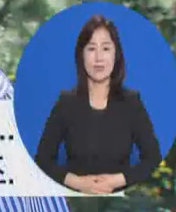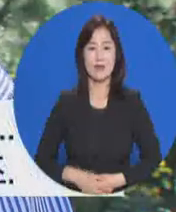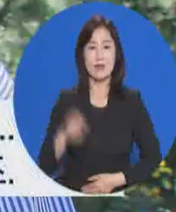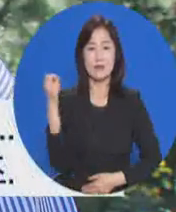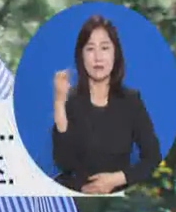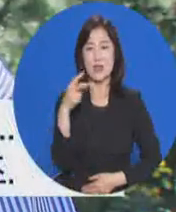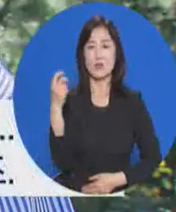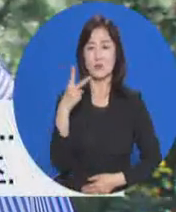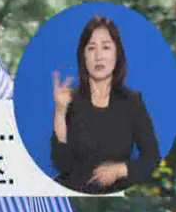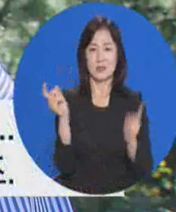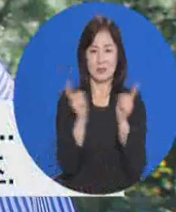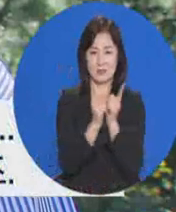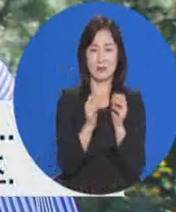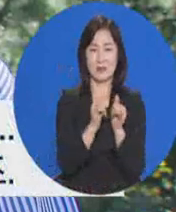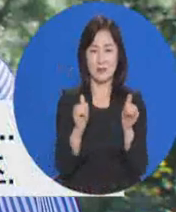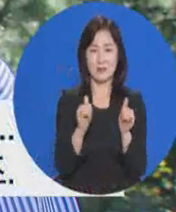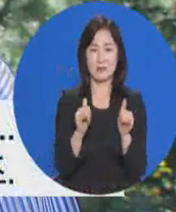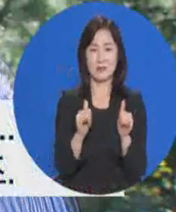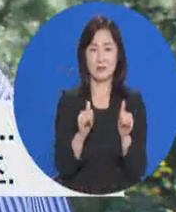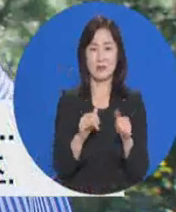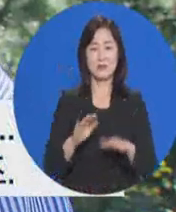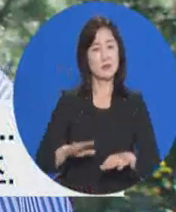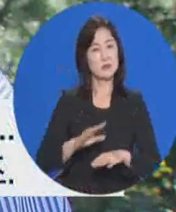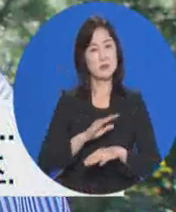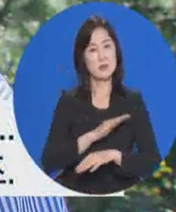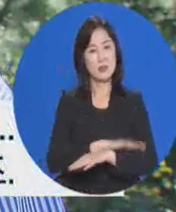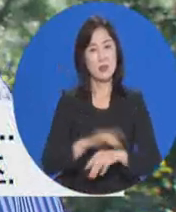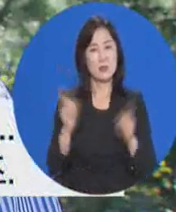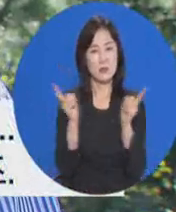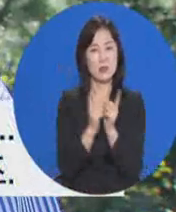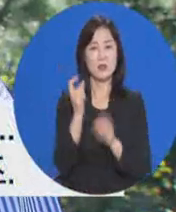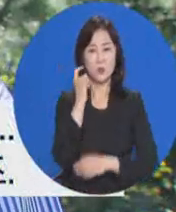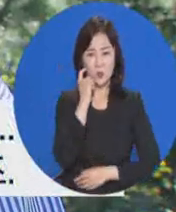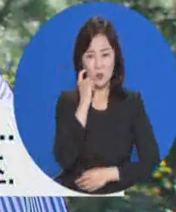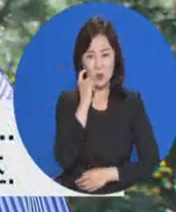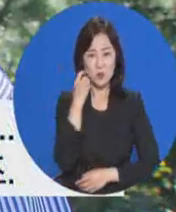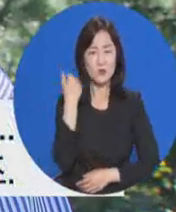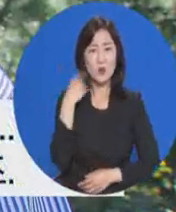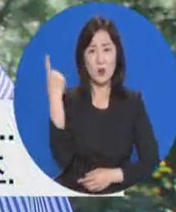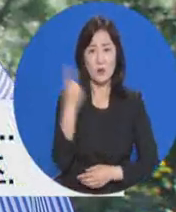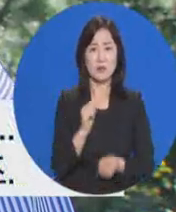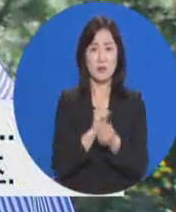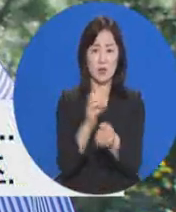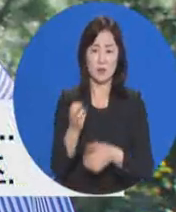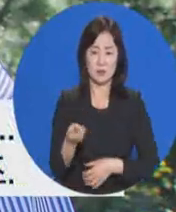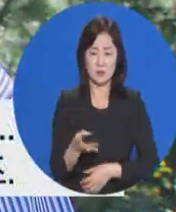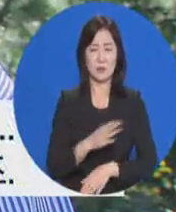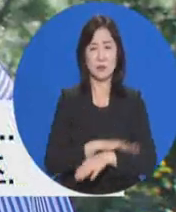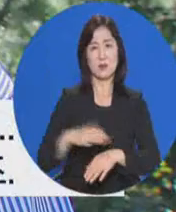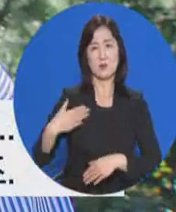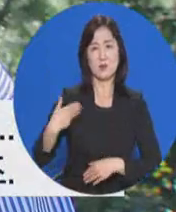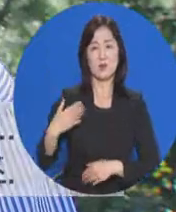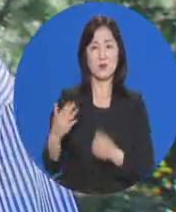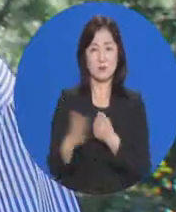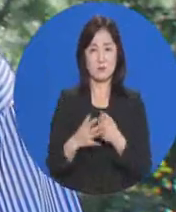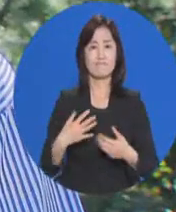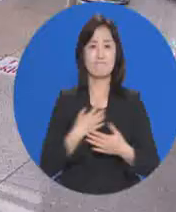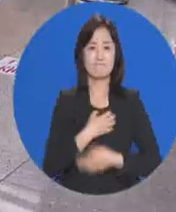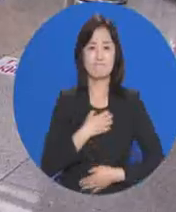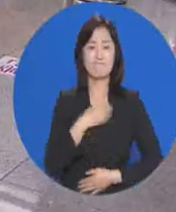지인들도 제대로 못 만나고 있어요, 지금 현재. 누가 어디다 어떤 샷을 뿌리고 갈지 요치할 거예요. 그게